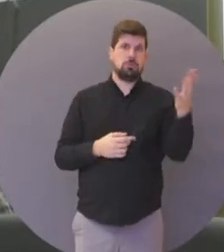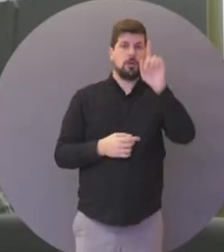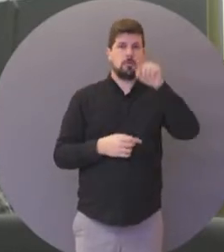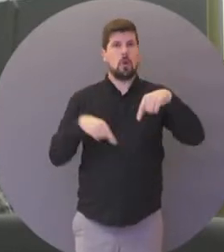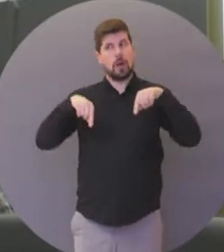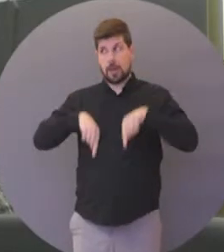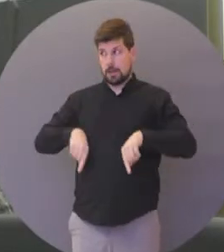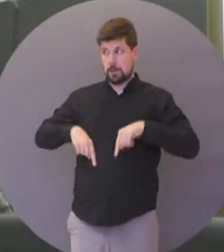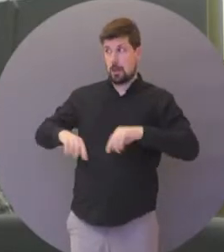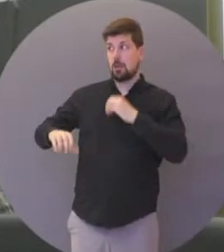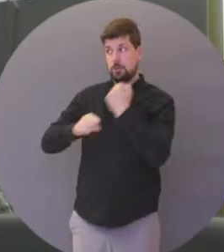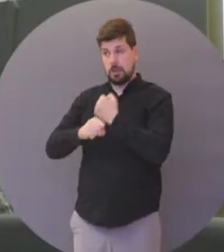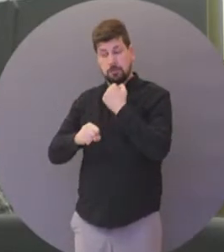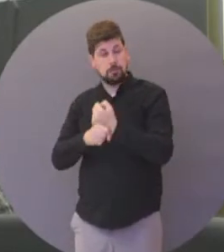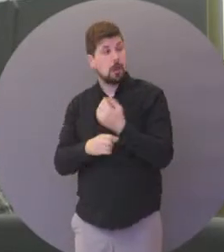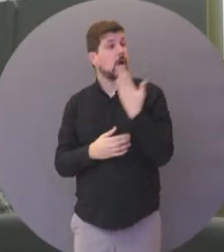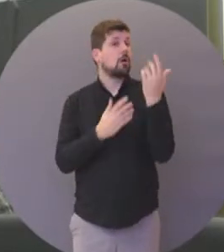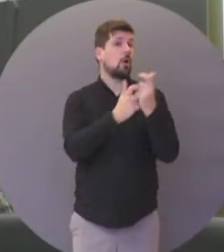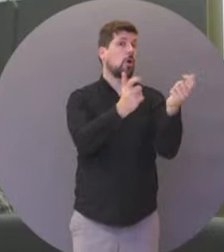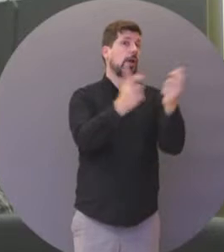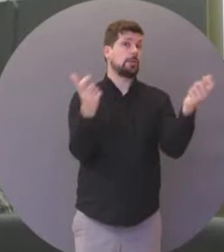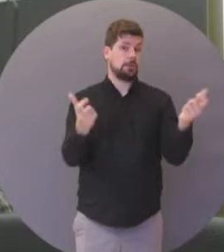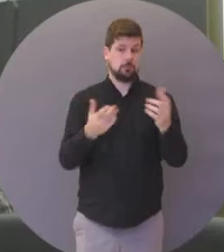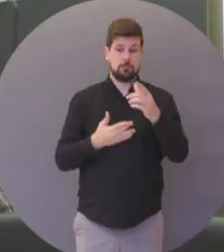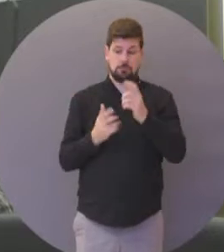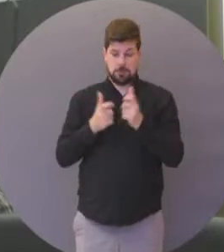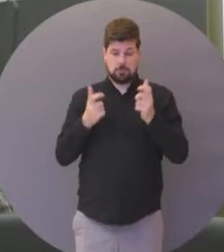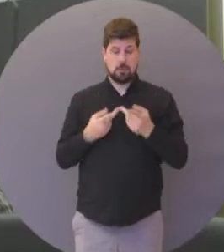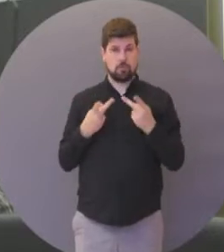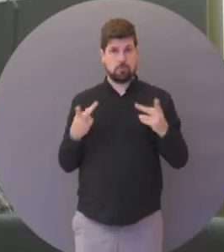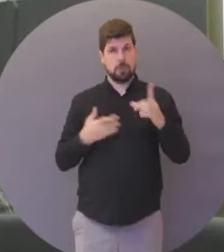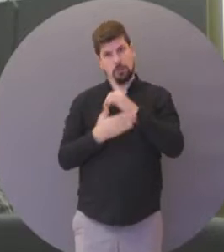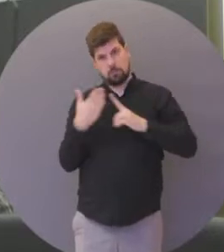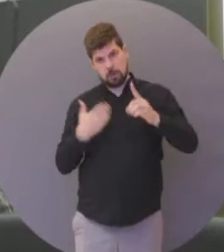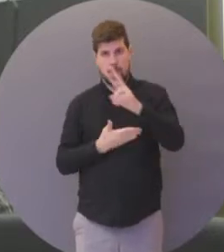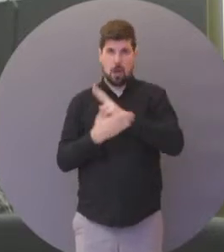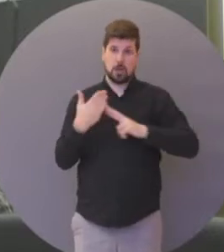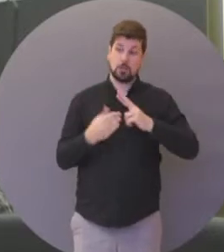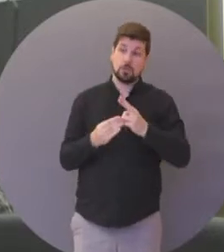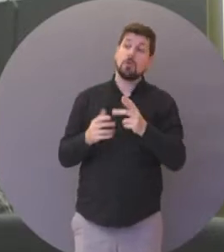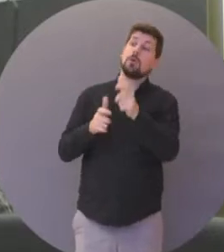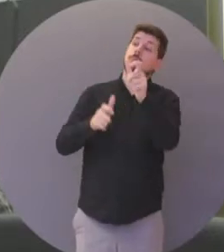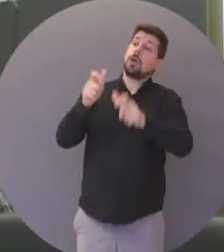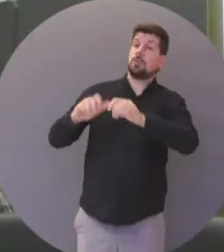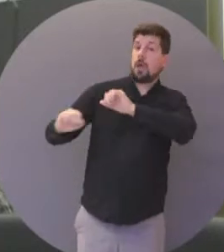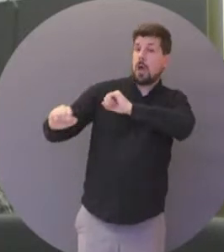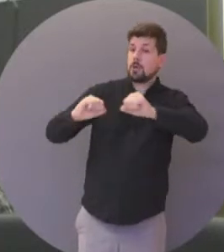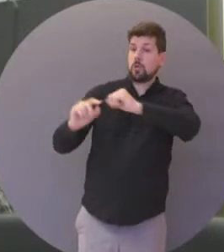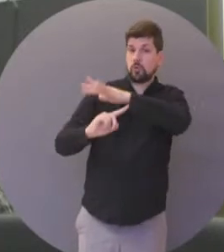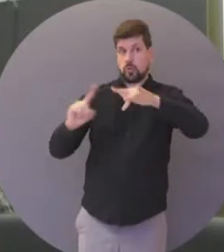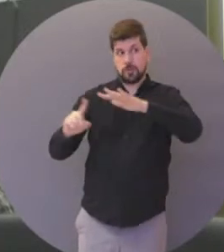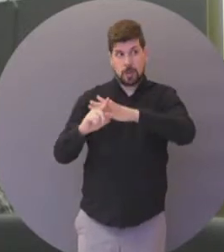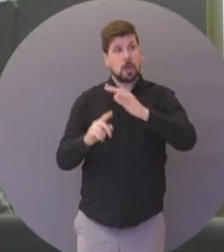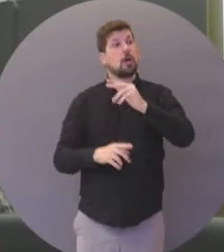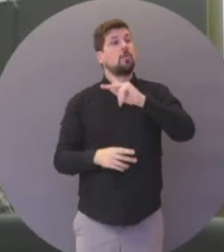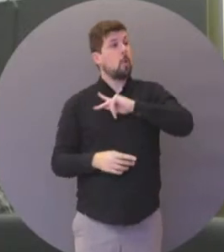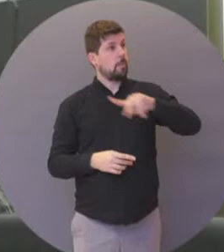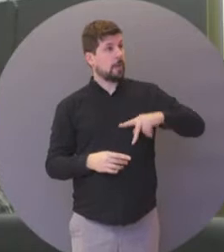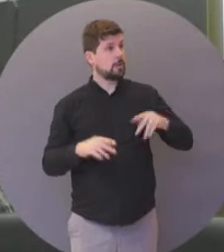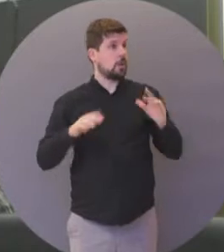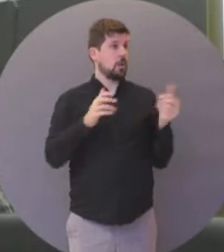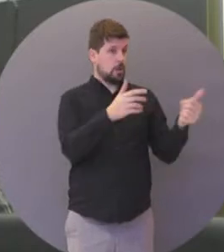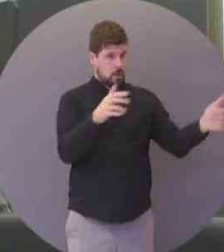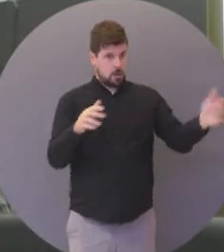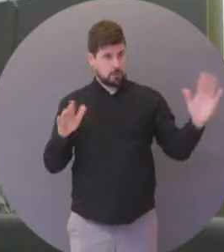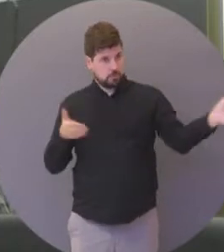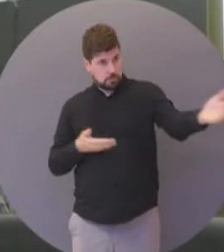ces organismes toutes les collectivités locales les acteurs du logement social et les propriétaires qui nous permettra d'améliorer